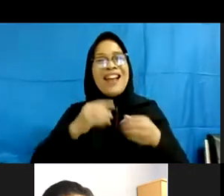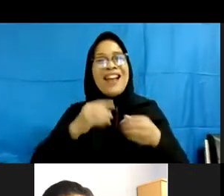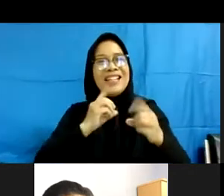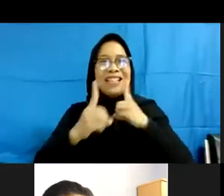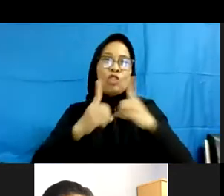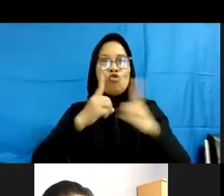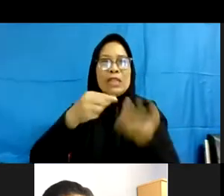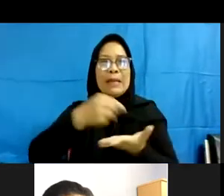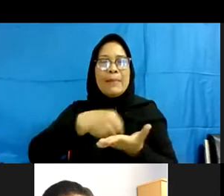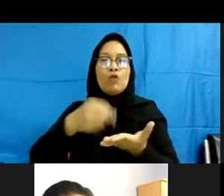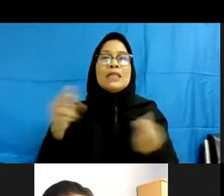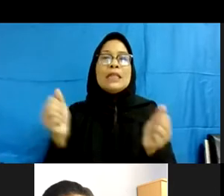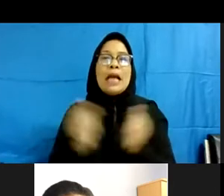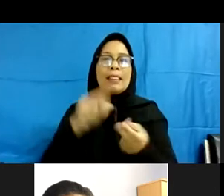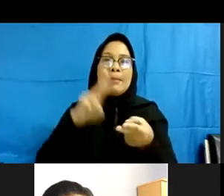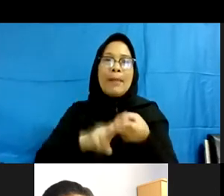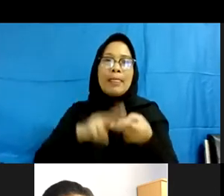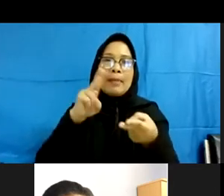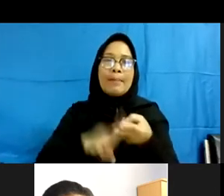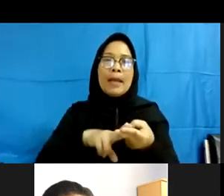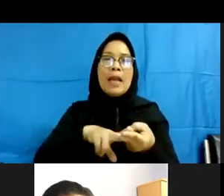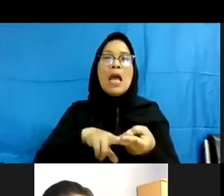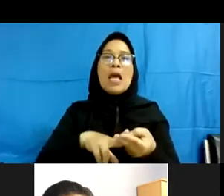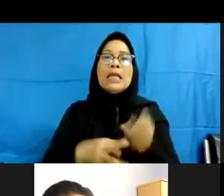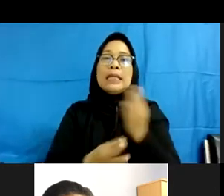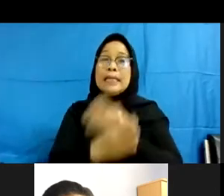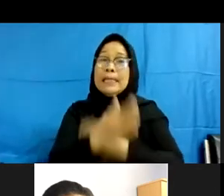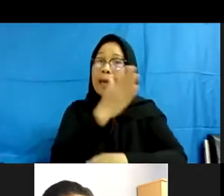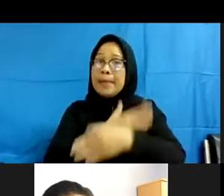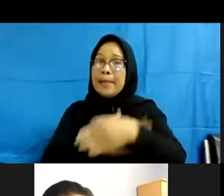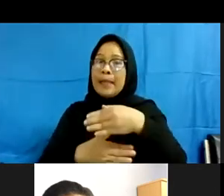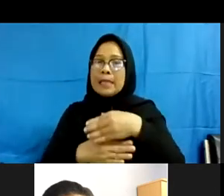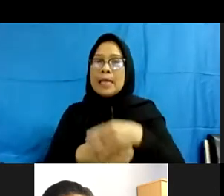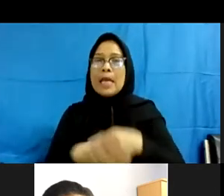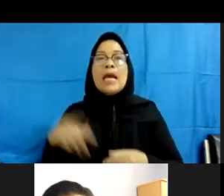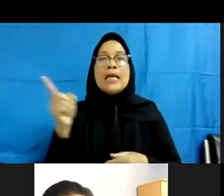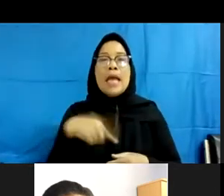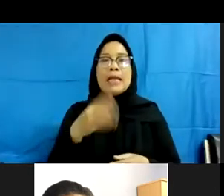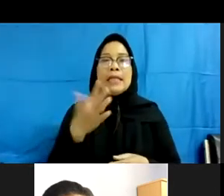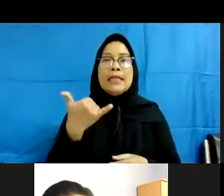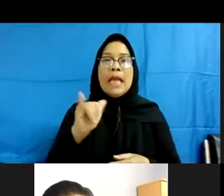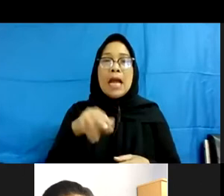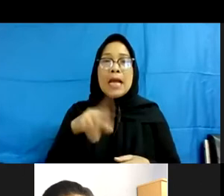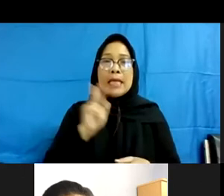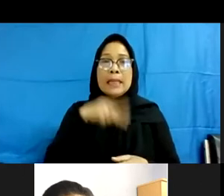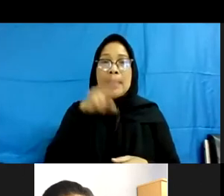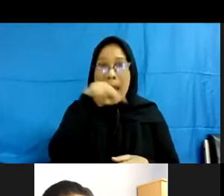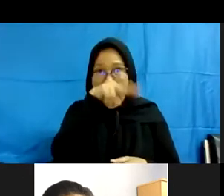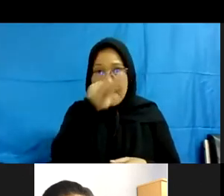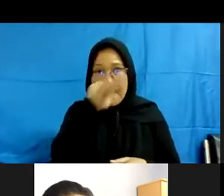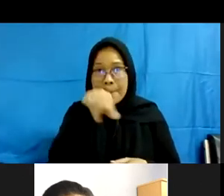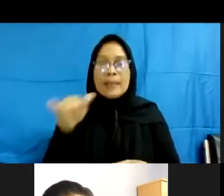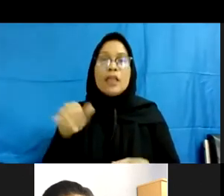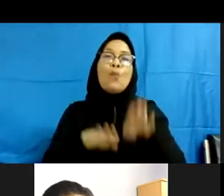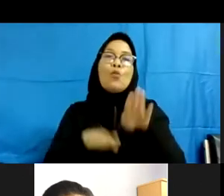teman-teman disabilitas, tunanetra, dan umum juga gitu kan. Jadi dari yang kita amati itu bahwa kadang-kadang teman-teman